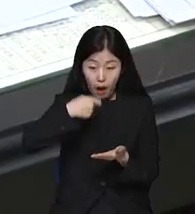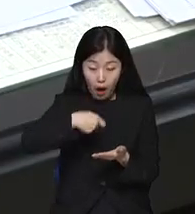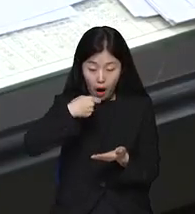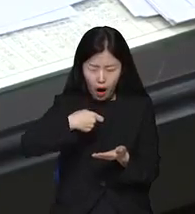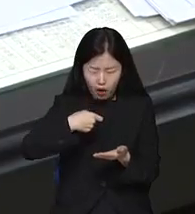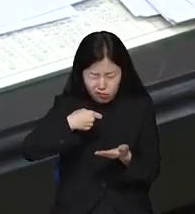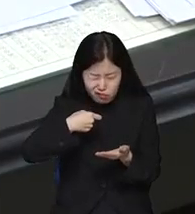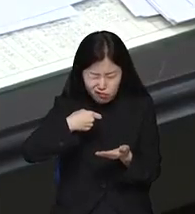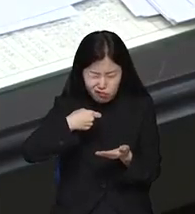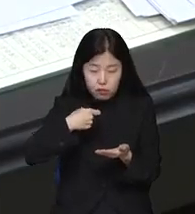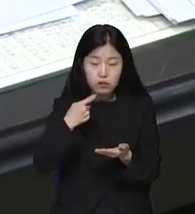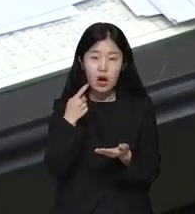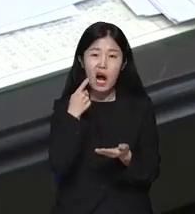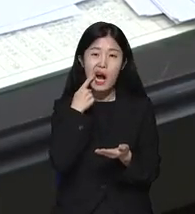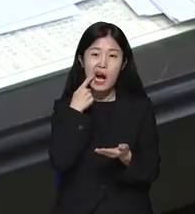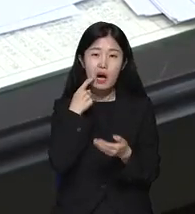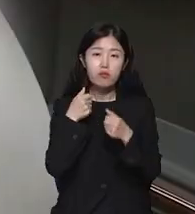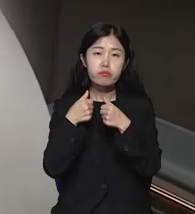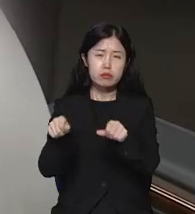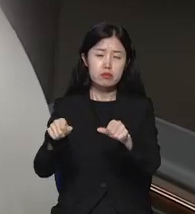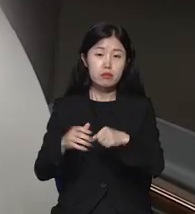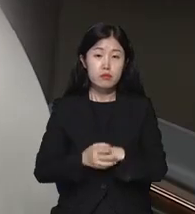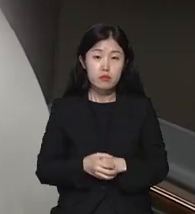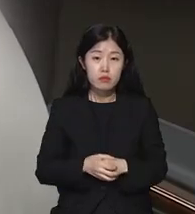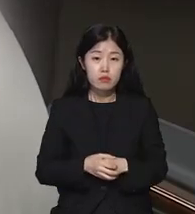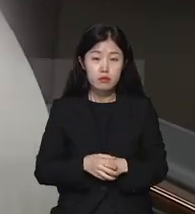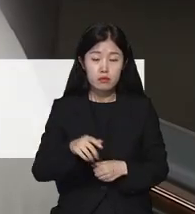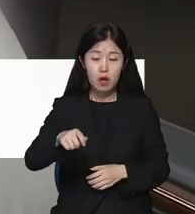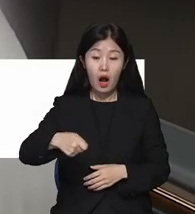갑자기 뭔가 부러지는 소리가 들린 겁니다 무조건